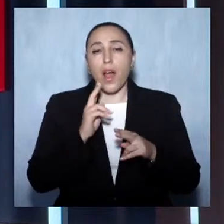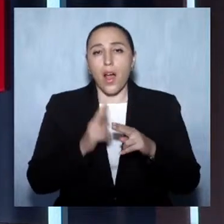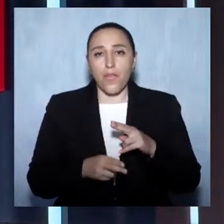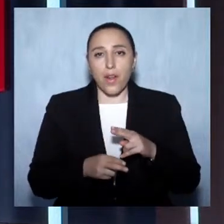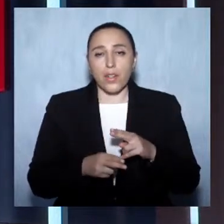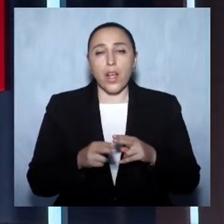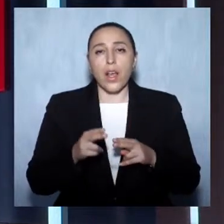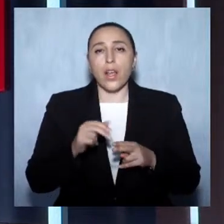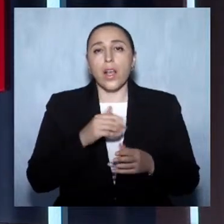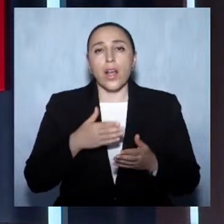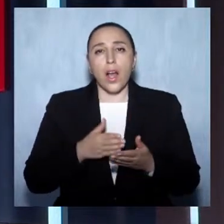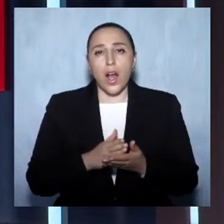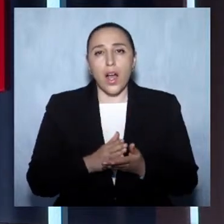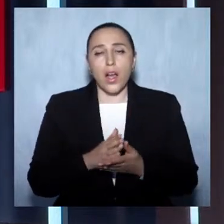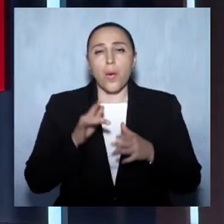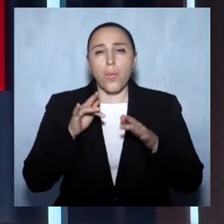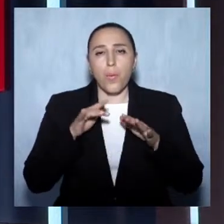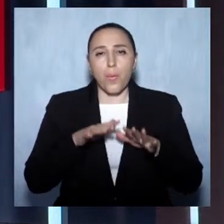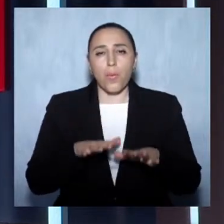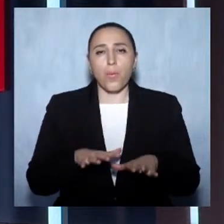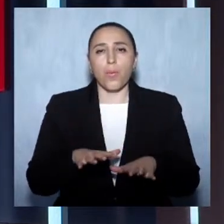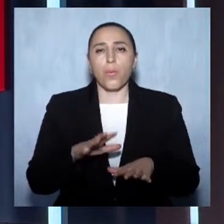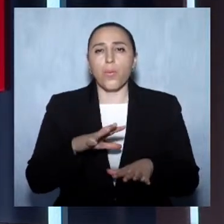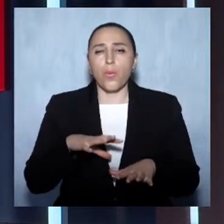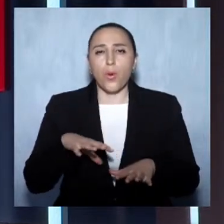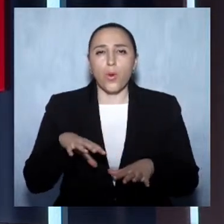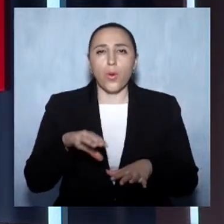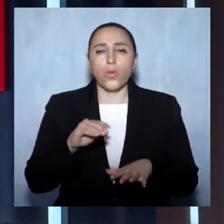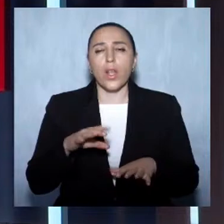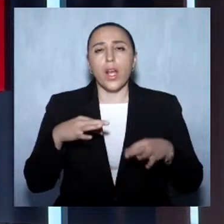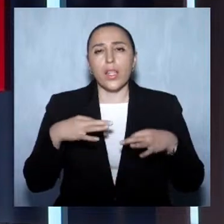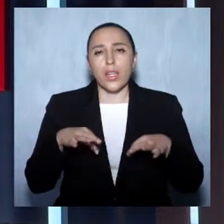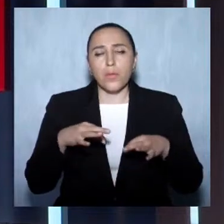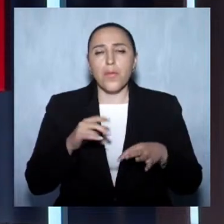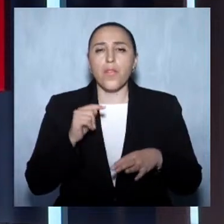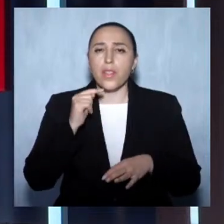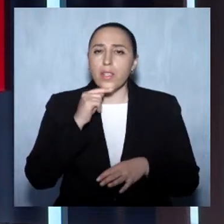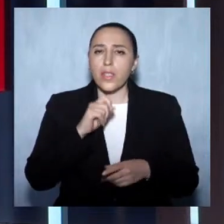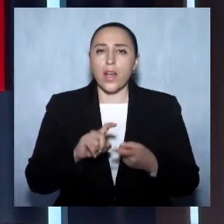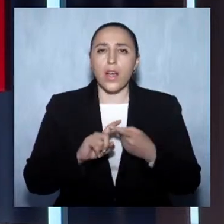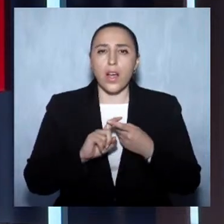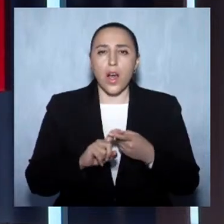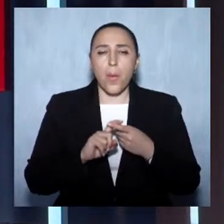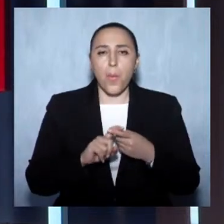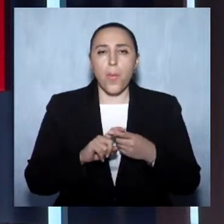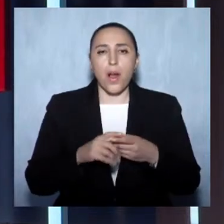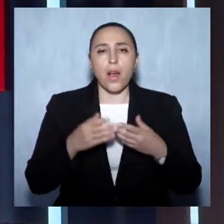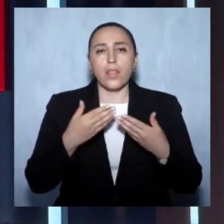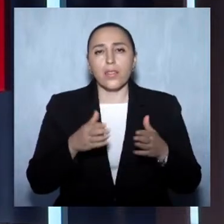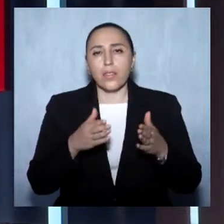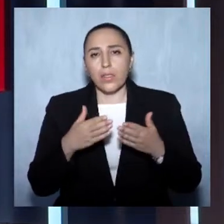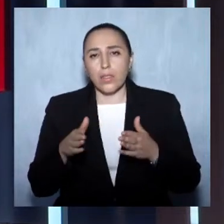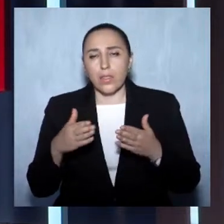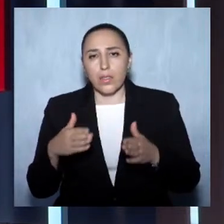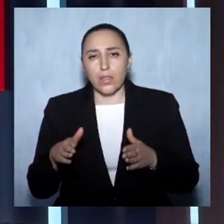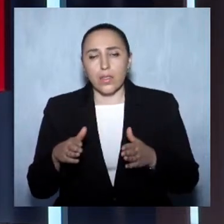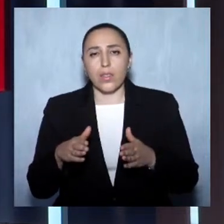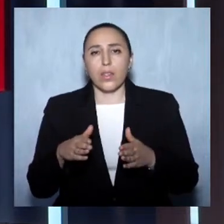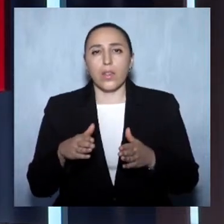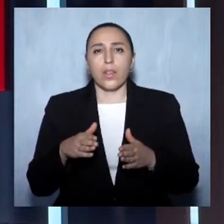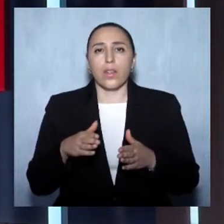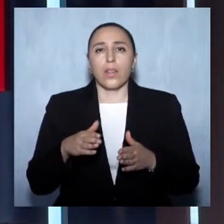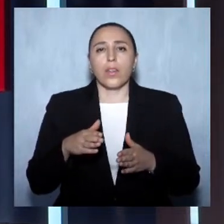են քաղաքական գործընթացի բոլոր տրանսպորտային եւ տնտեսական կապերի ապաշրջափակման հիմքերը, ըստ իս